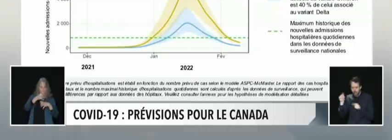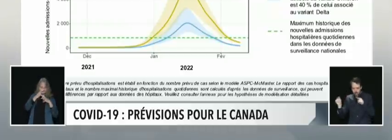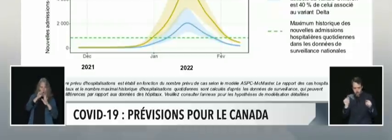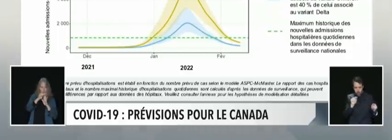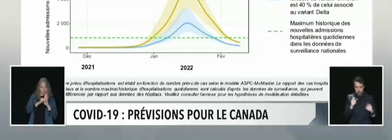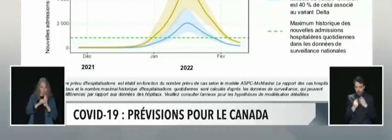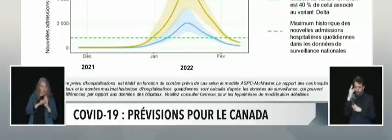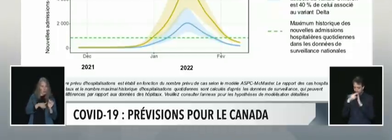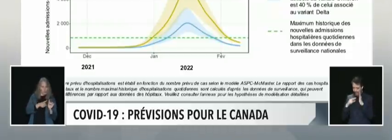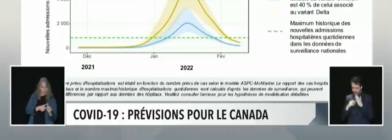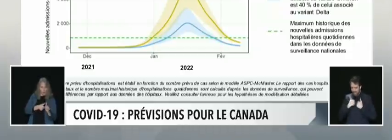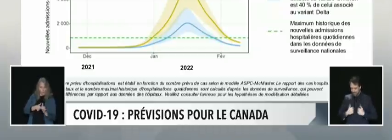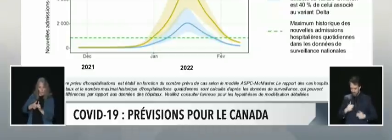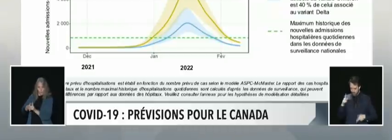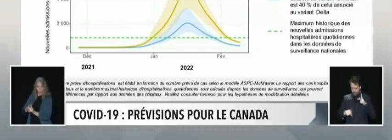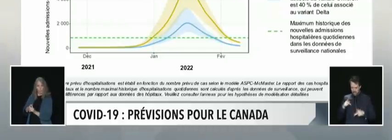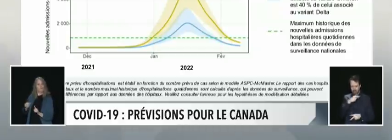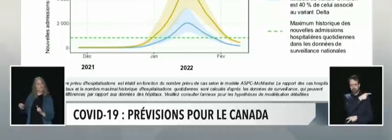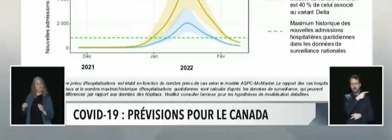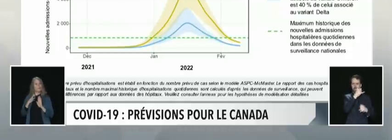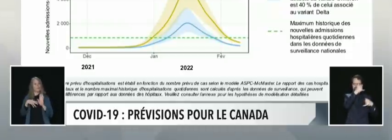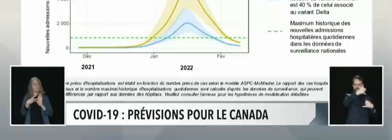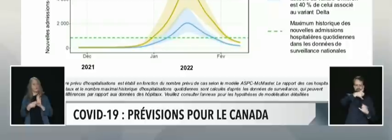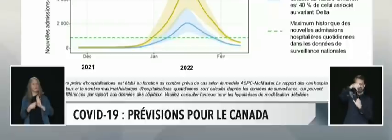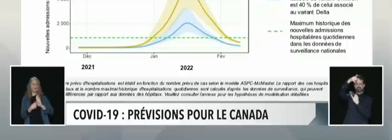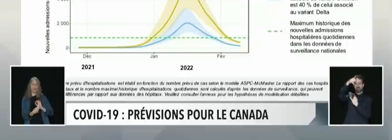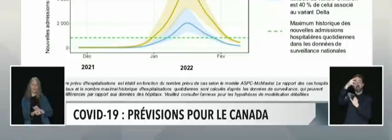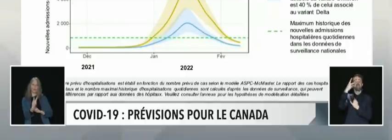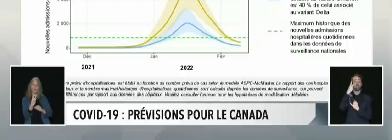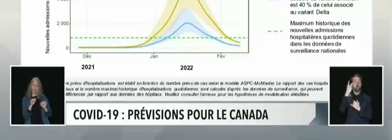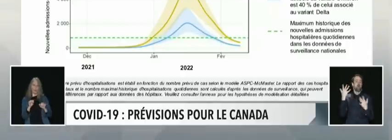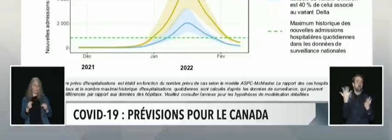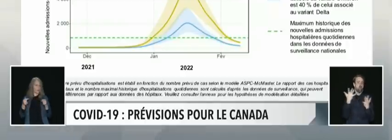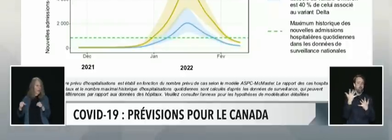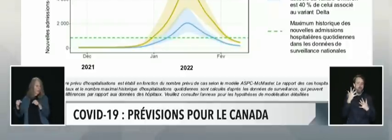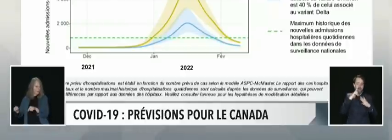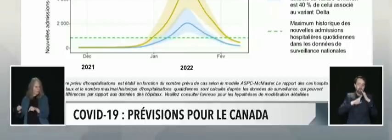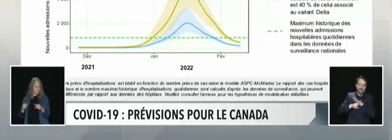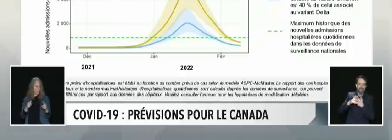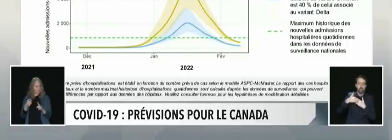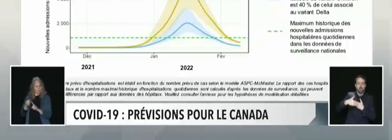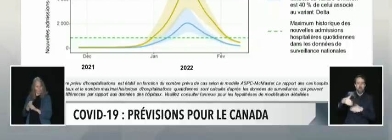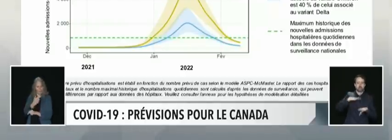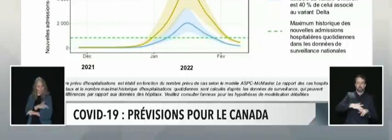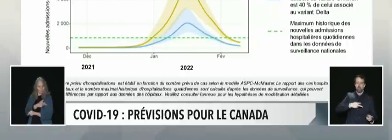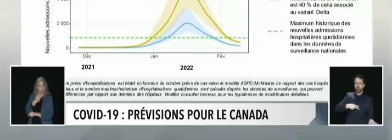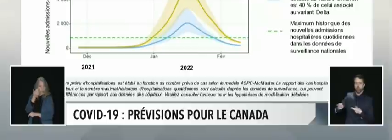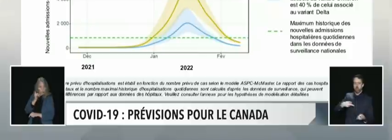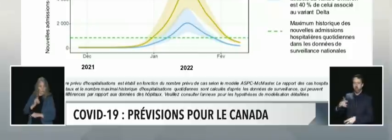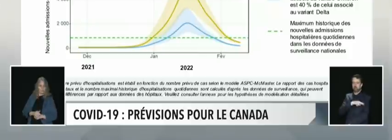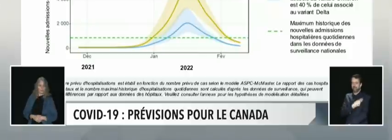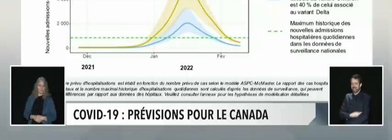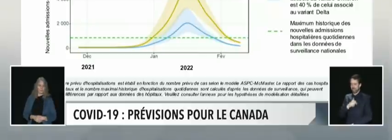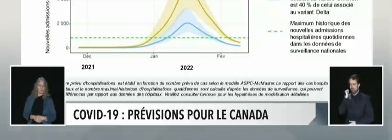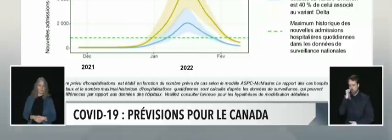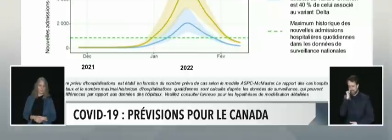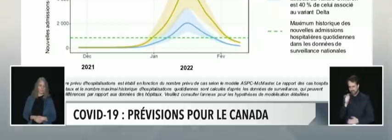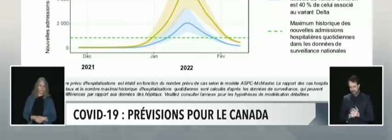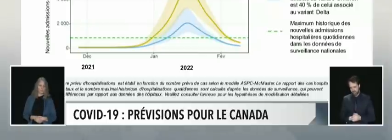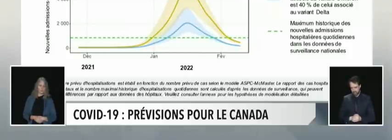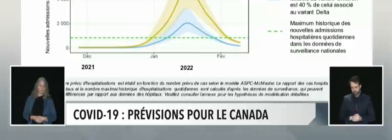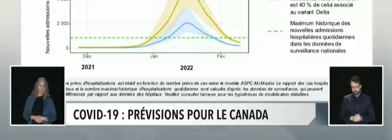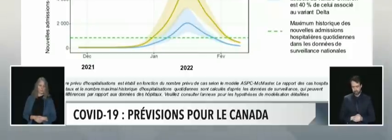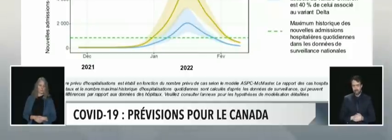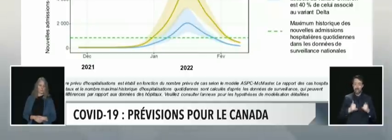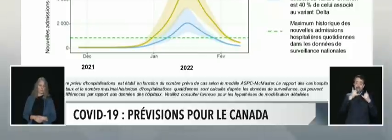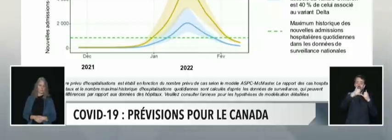cette prévision montre les deux trajectoires possibles concernant les nouvelles hospitalisations quotidiennes. La trajectoire de la